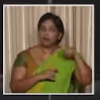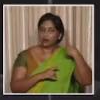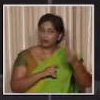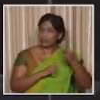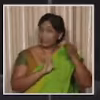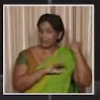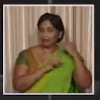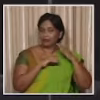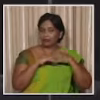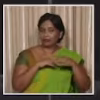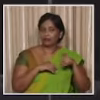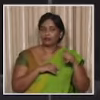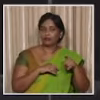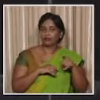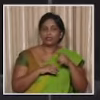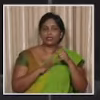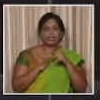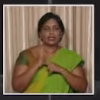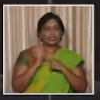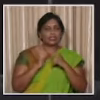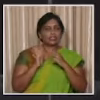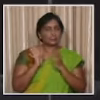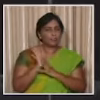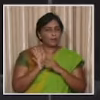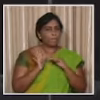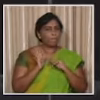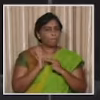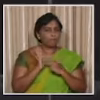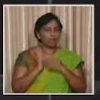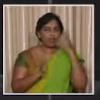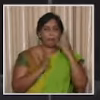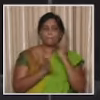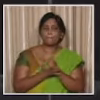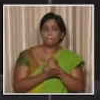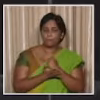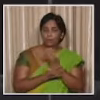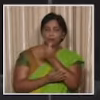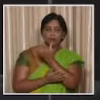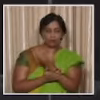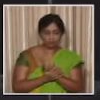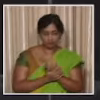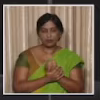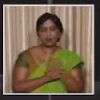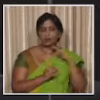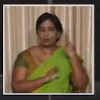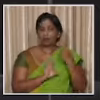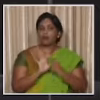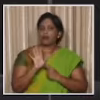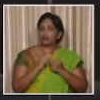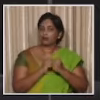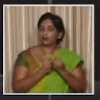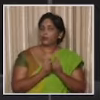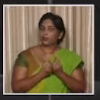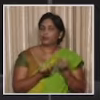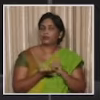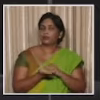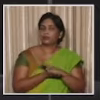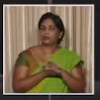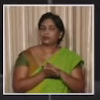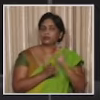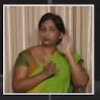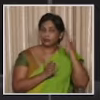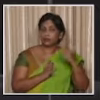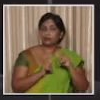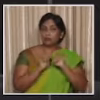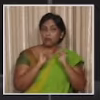කළේ එහෙමයි ඔය ජෙම් ප්‍රොජෙක්ට් එක වගේ වෙයින් වර්ල්ඩ් බැංක් එකෙන් මේ මුදල් ටික අරගෙන ලබන අවුරුද්ද වල කඩිනම් ප්‍රතිසංස්කරණයට යන විශේෂයෙන්